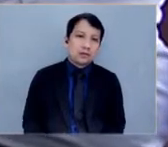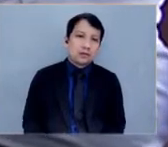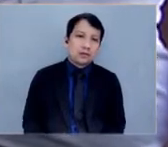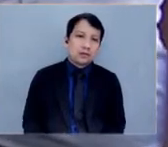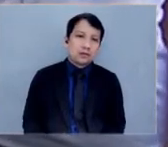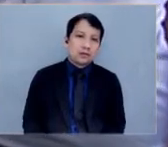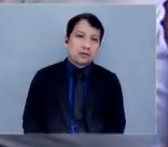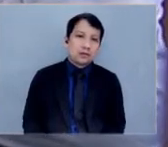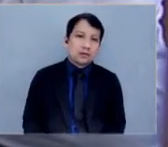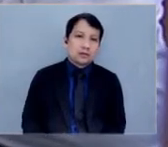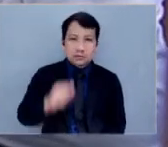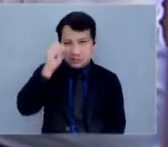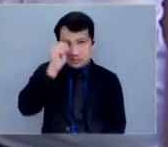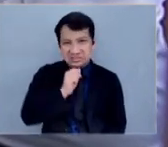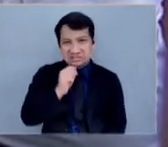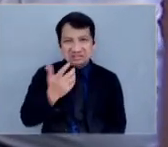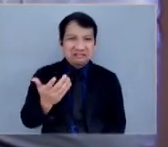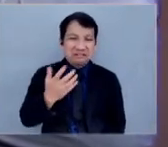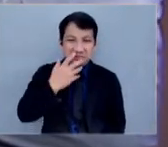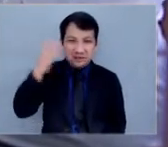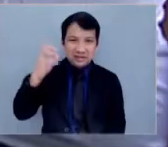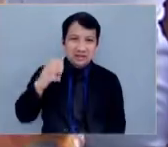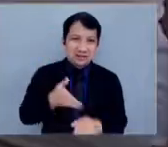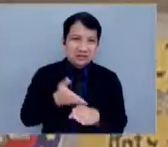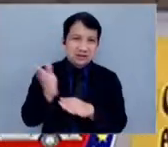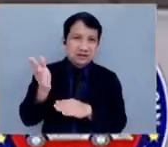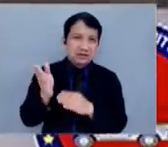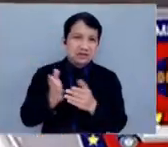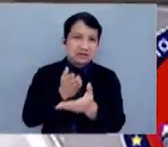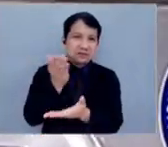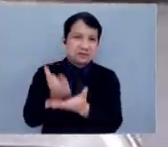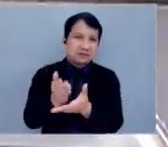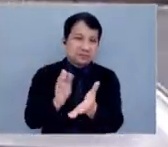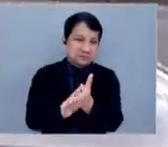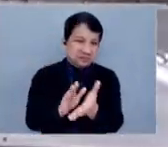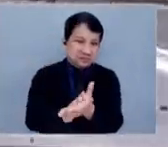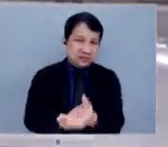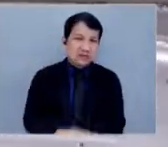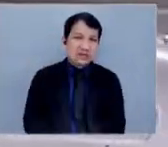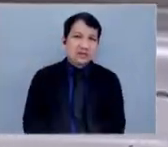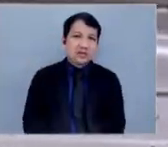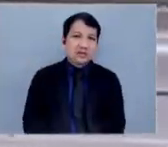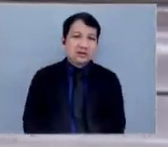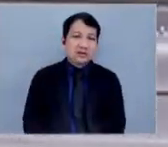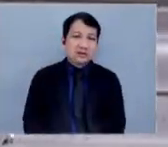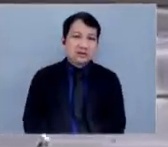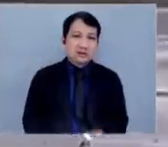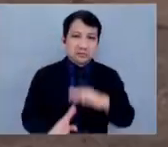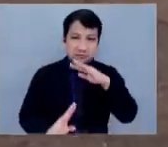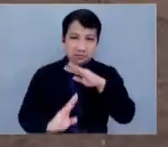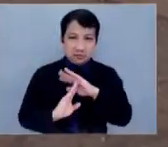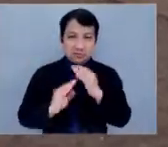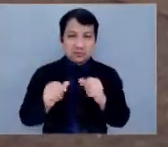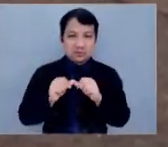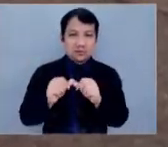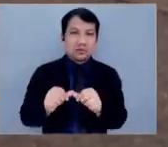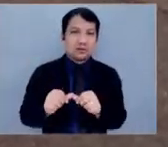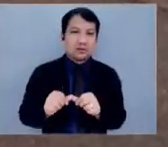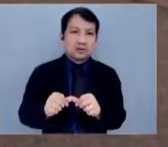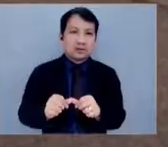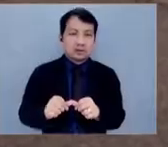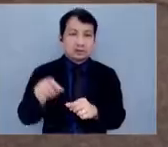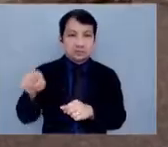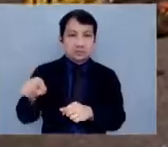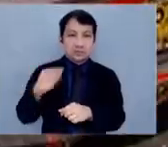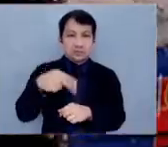Itis-tis na lang eh. Basta makarating lang ng school. Bukod sa wala ng deadline extension, ituturing na rin na kolorum ang mga PUV